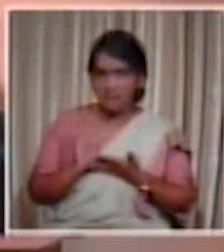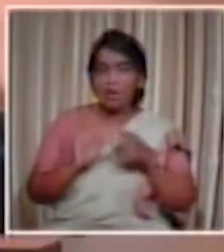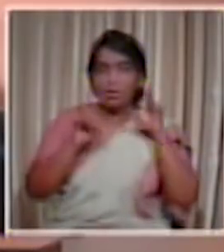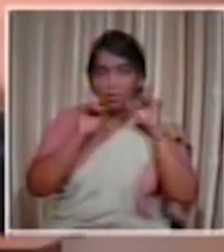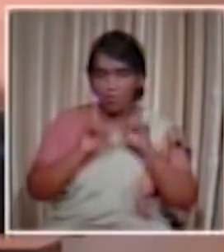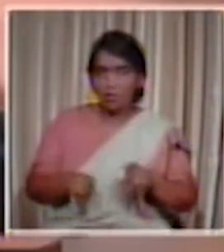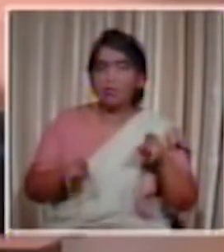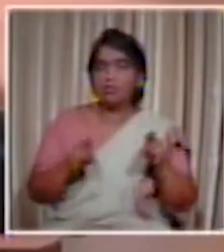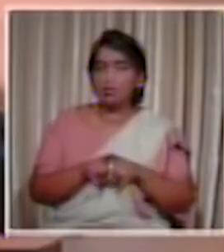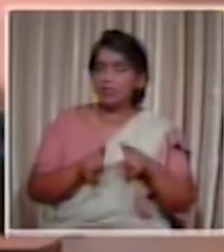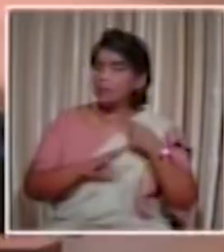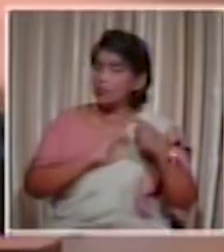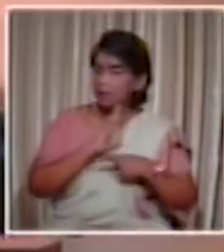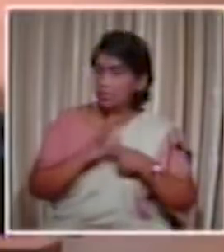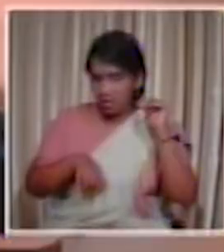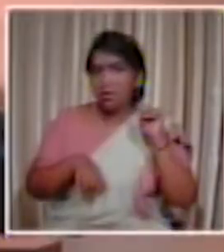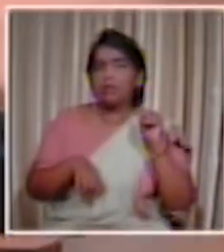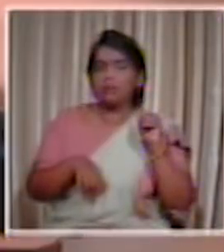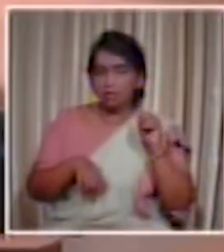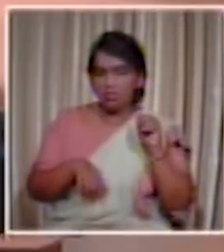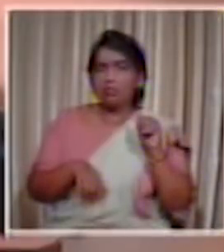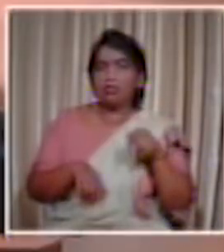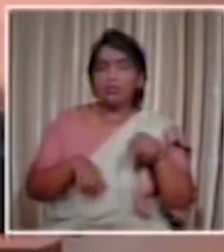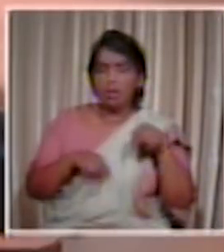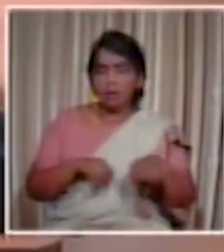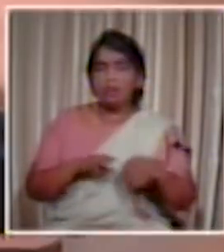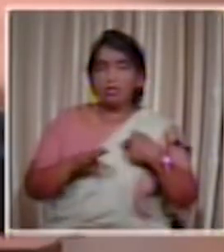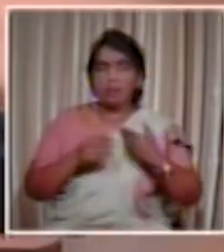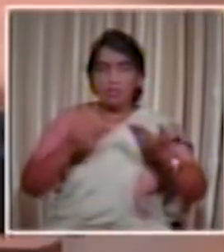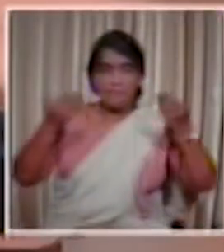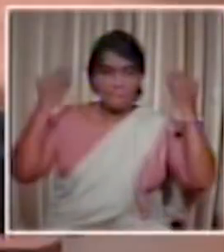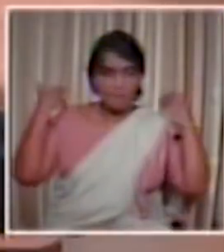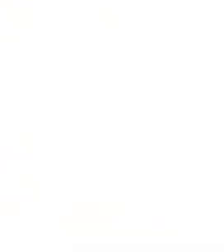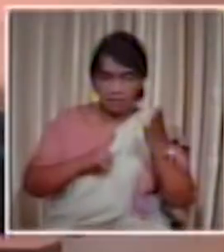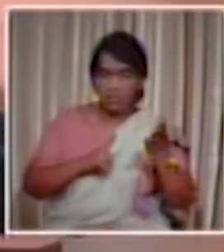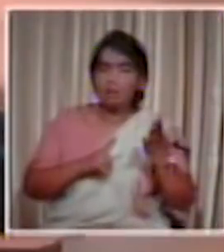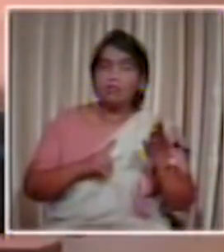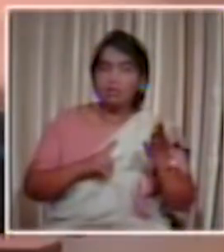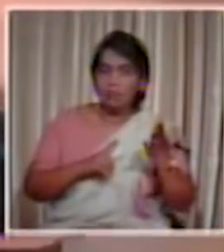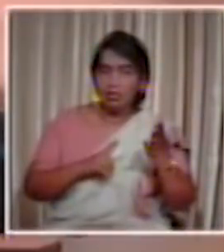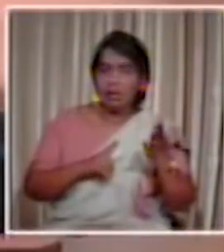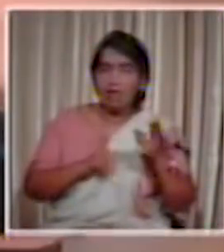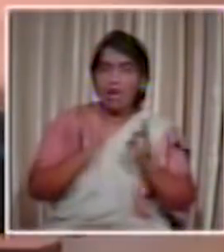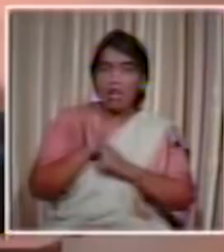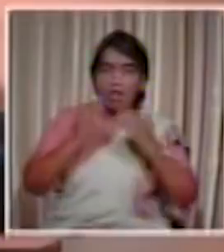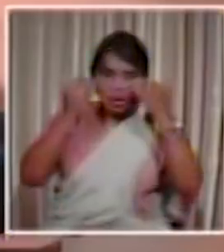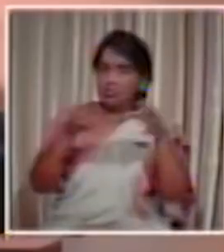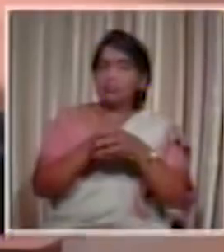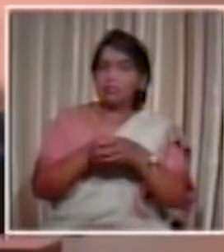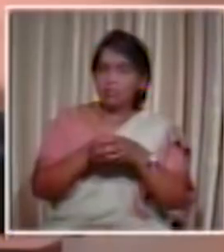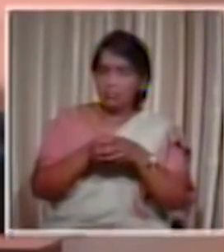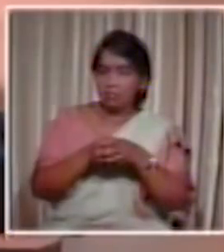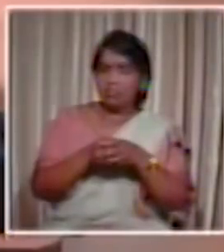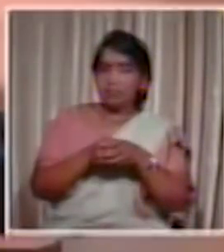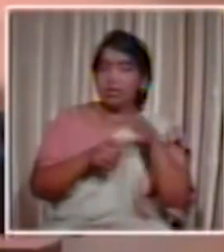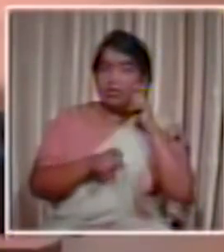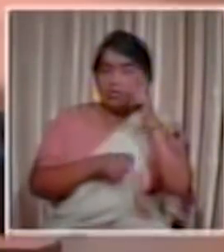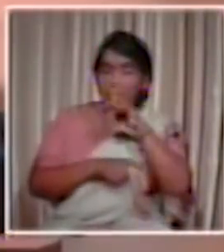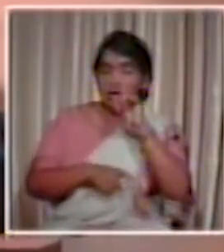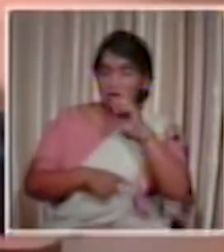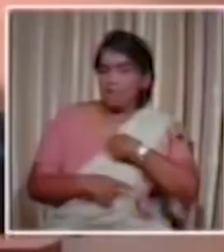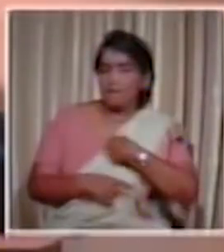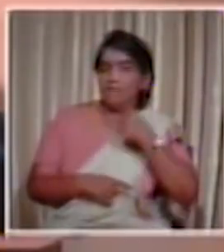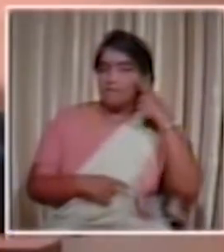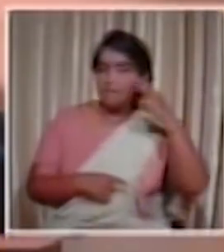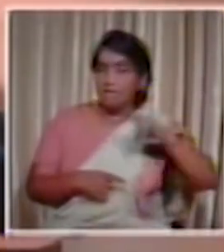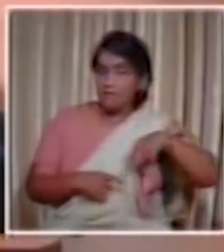මෙවැනි තත්වයකට මේ රටේ යහමේ අනතුර මේ අද පසුපෙළට වැටලා ඉන්න ඇමතිවරු නාමල් රාජපක්ෂ ඇතුළුව මේ අයගේ හෘද සාක්ෂිය